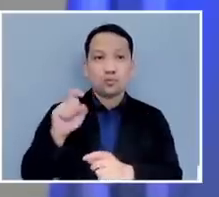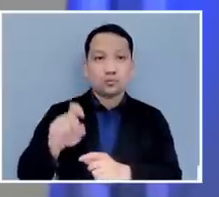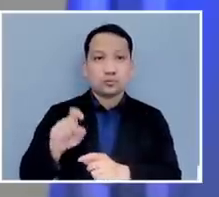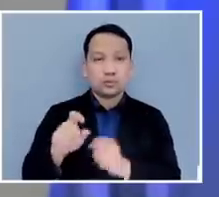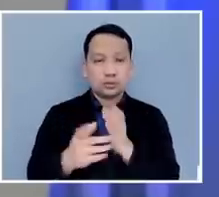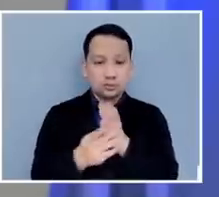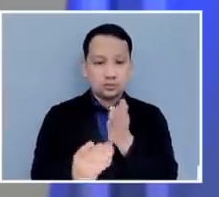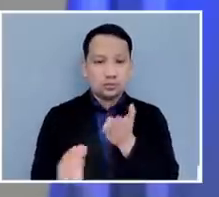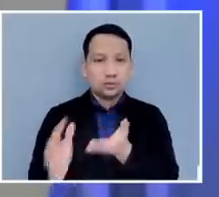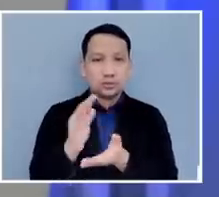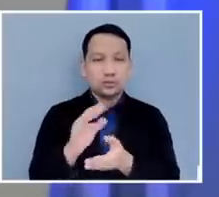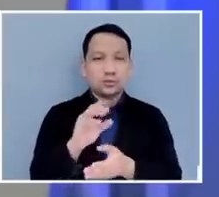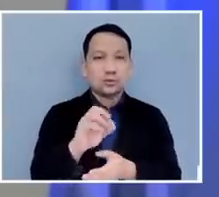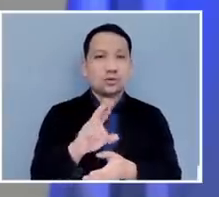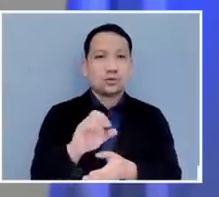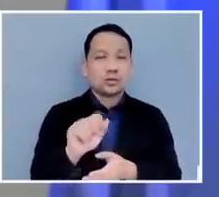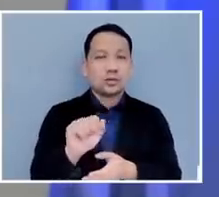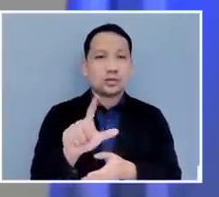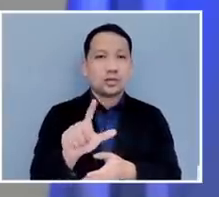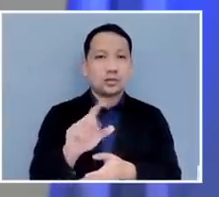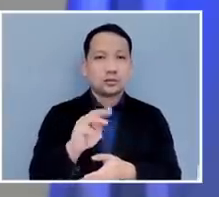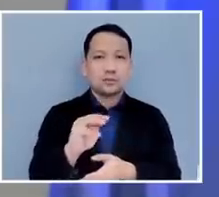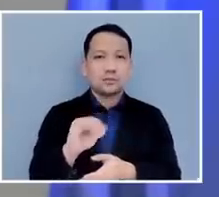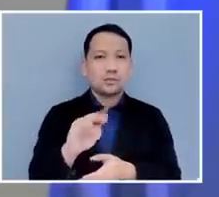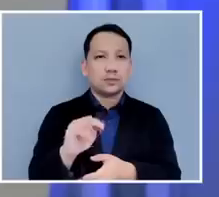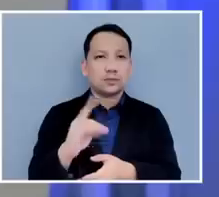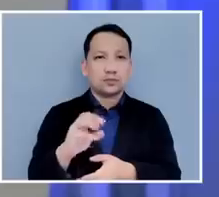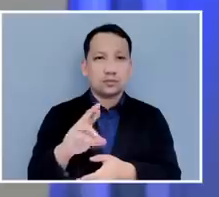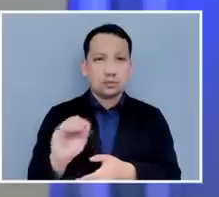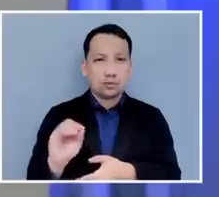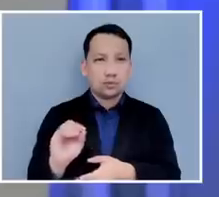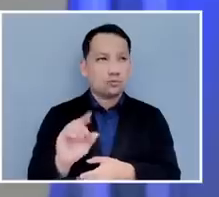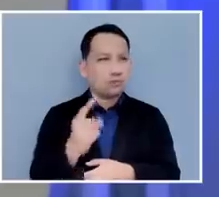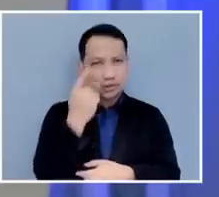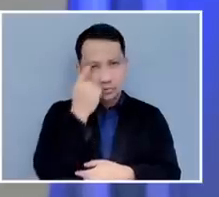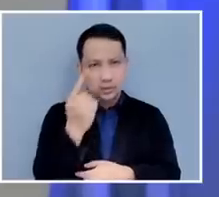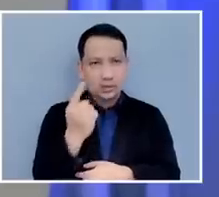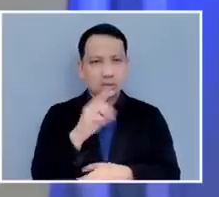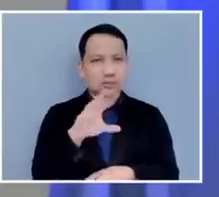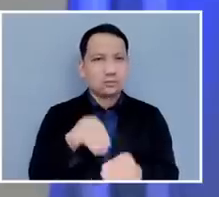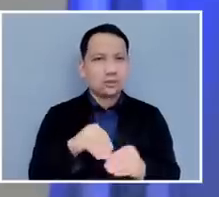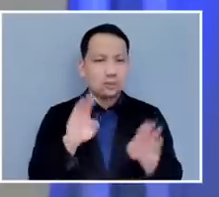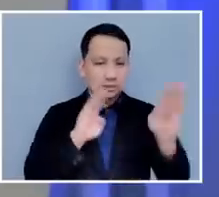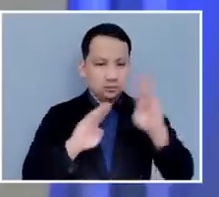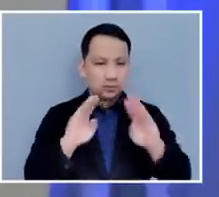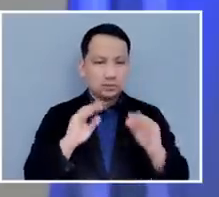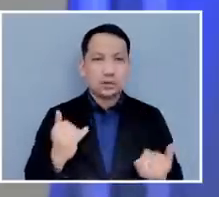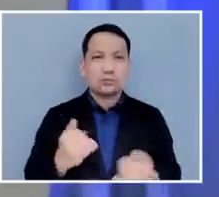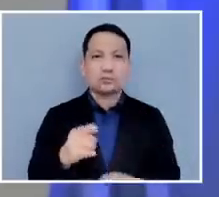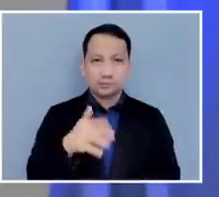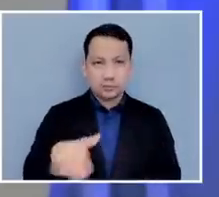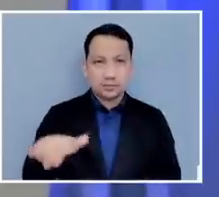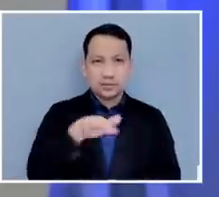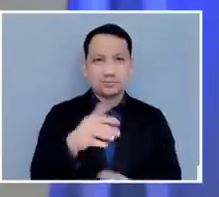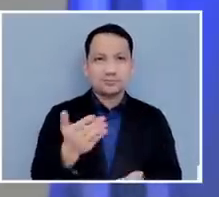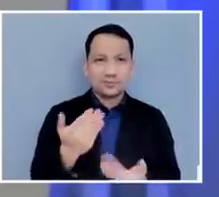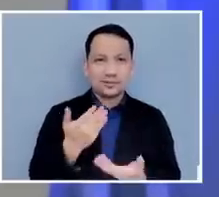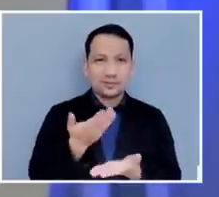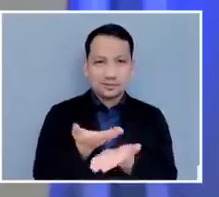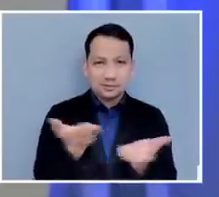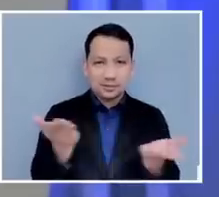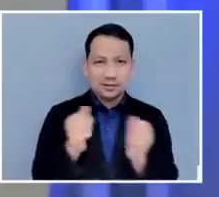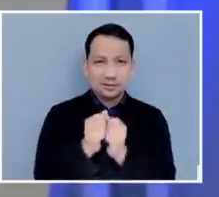sa Oriental Mindoro. Walang mag-iisa sa pagharap ng pagsubok na ito dahil andito tayo para sa isa't